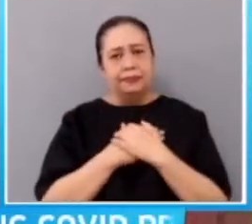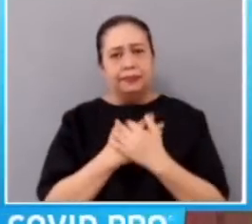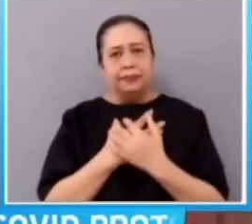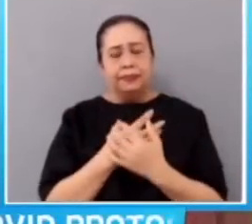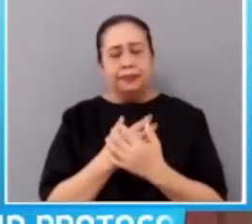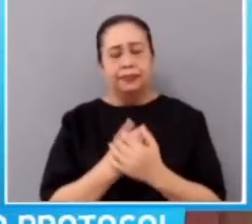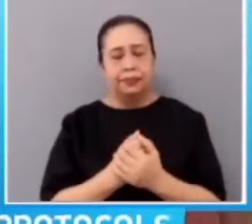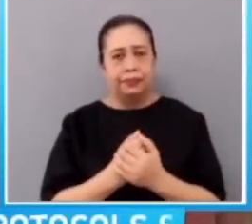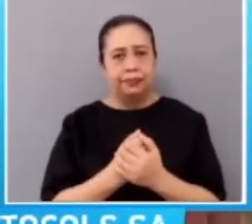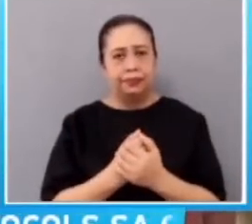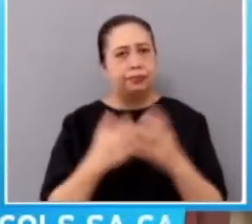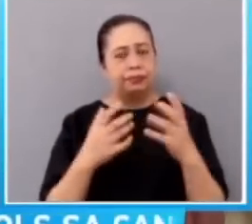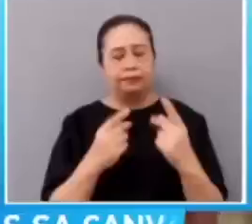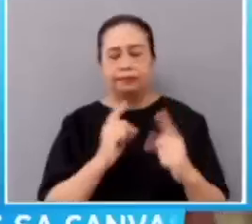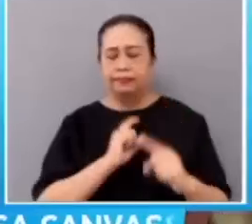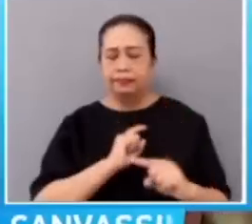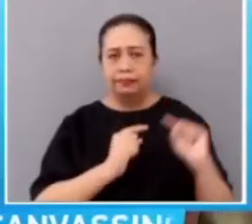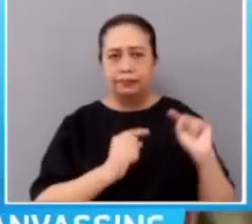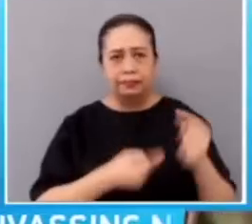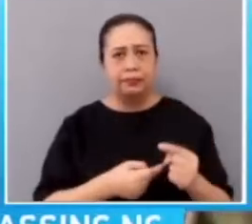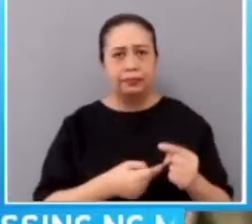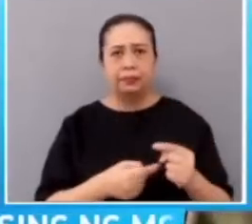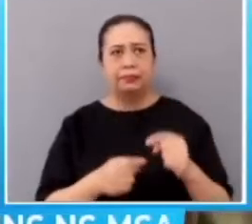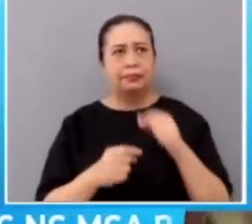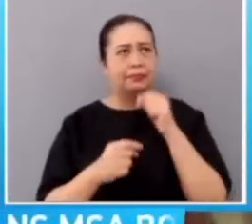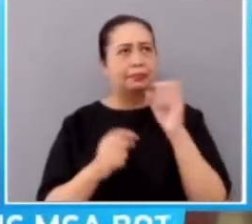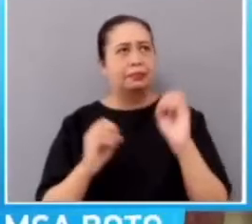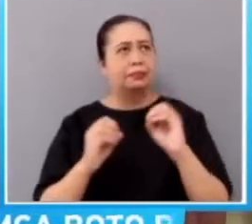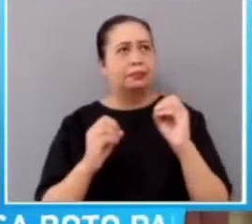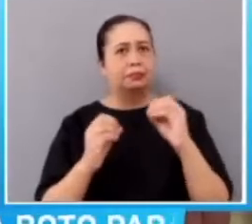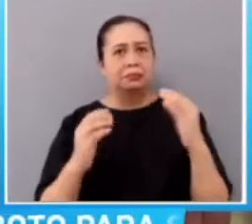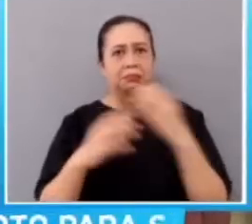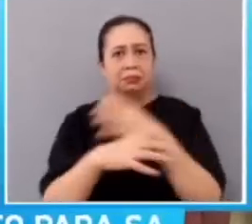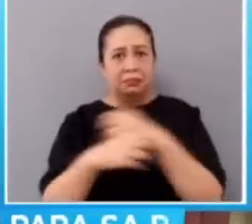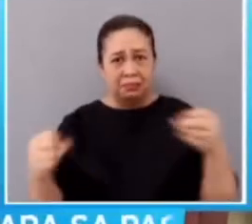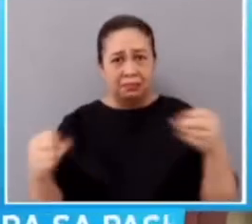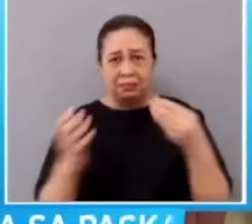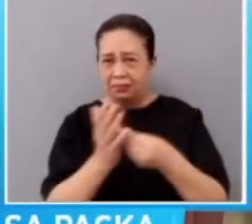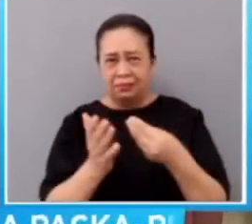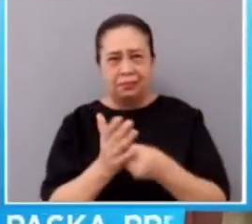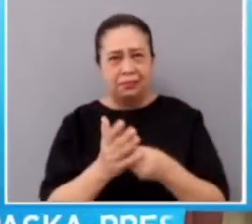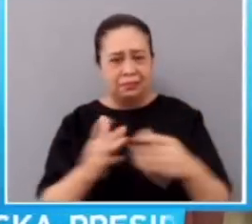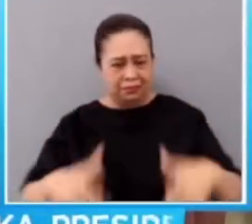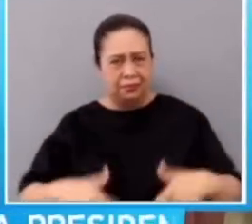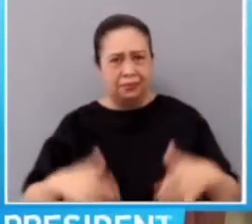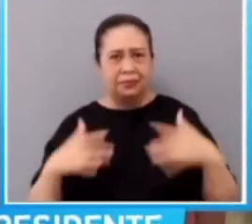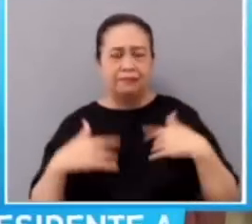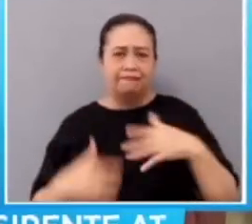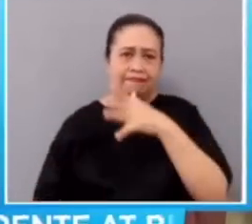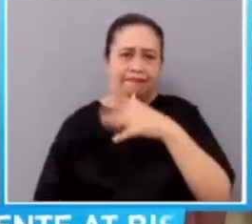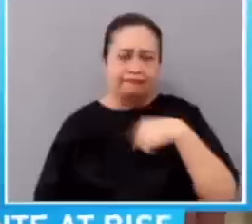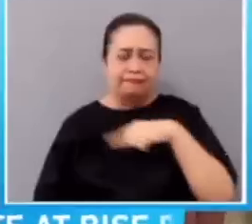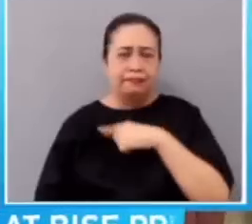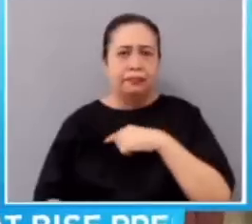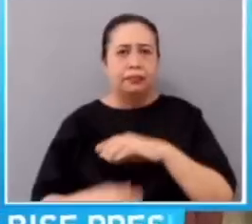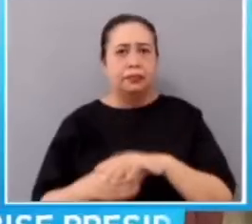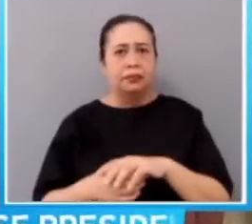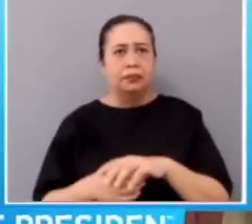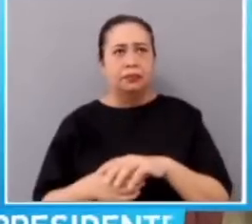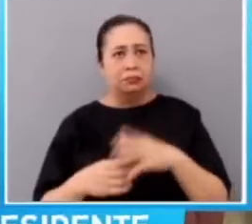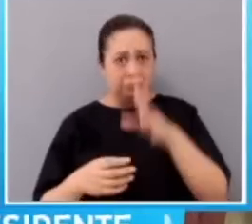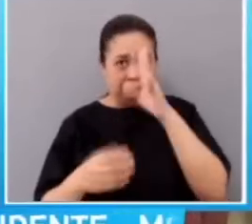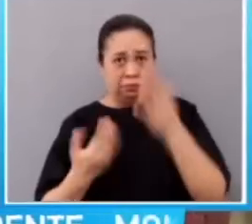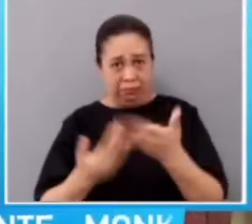Sobrang sakit. Hindi matutumbasan ng pera yung buhay ng nanay namin nang ganun-ganun lang. Kaya